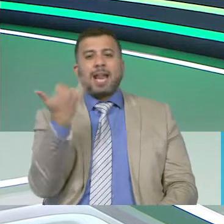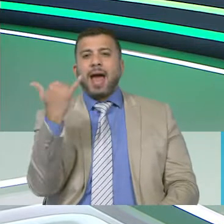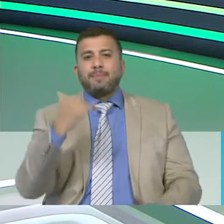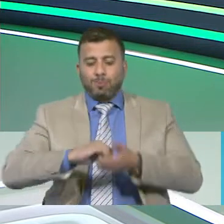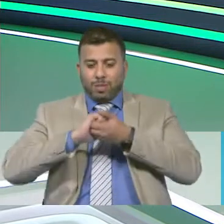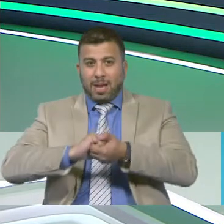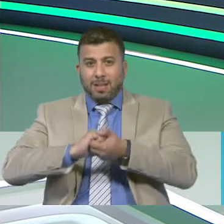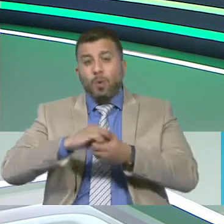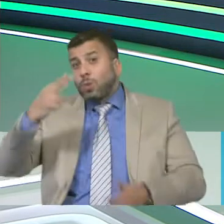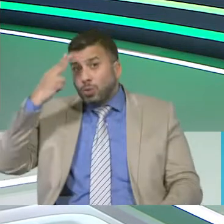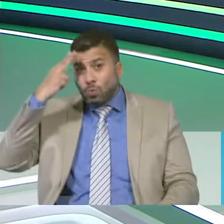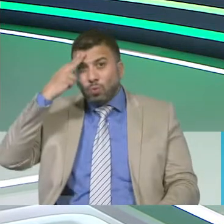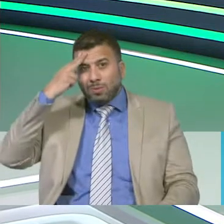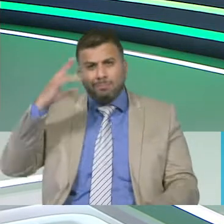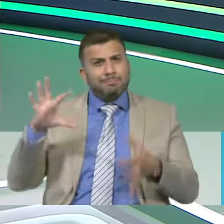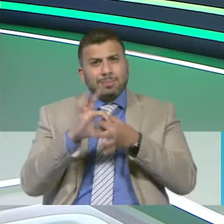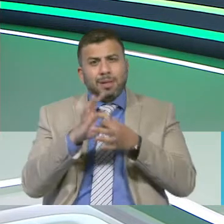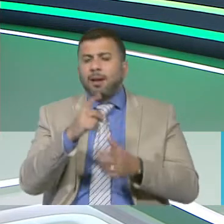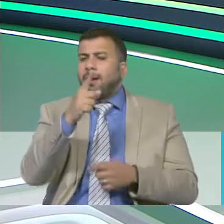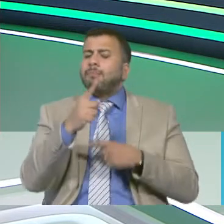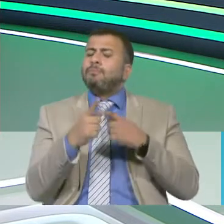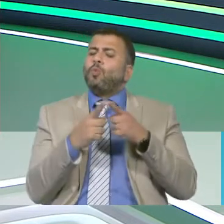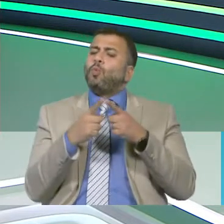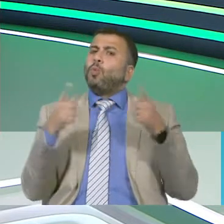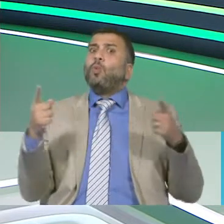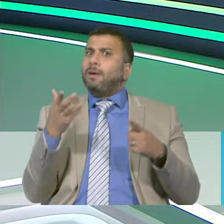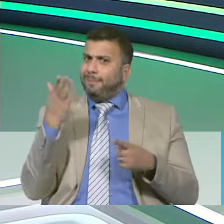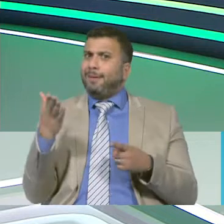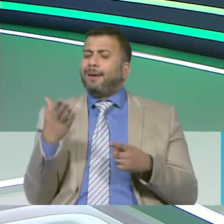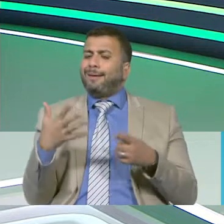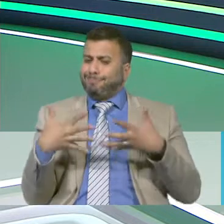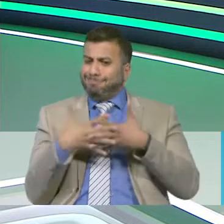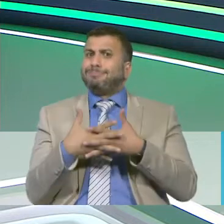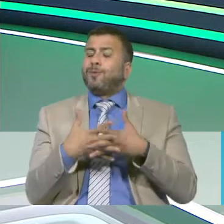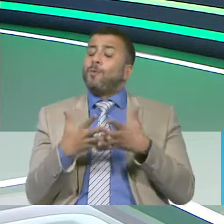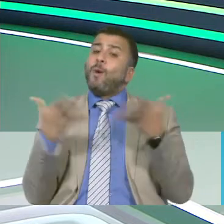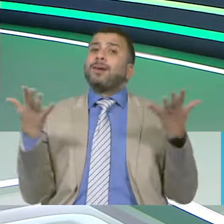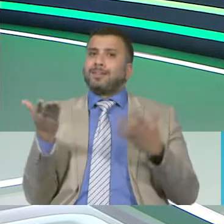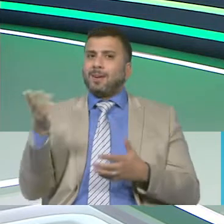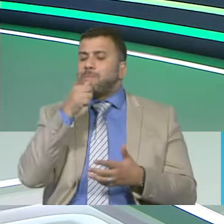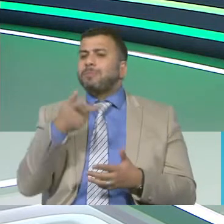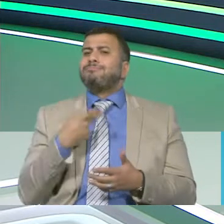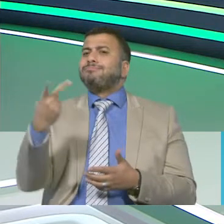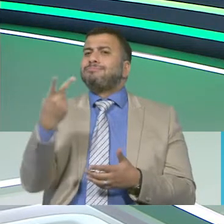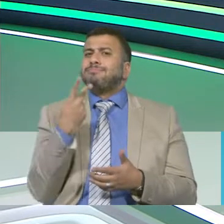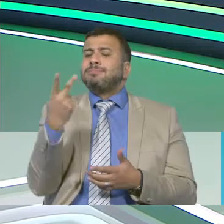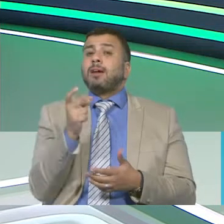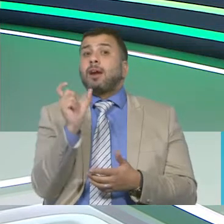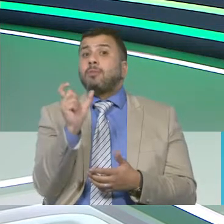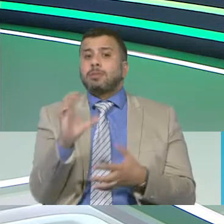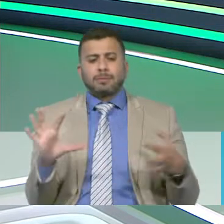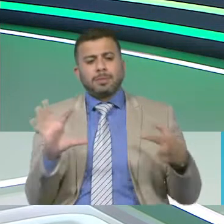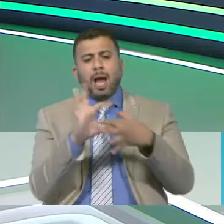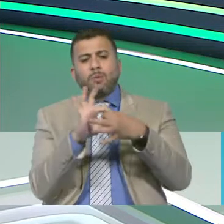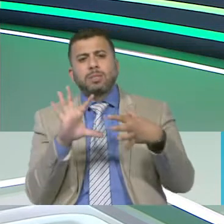والمملكة العربية السعودية فحدث ولا حرج، حيث شكلت العلاقات الثنائية بين الدولتين نموذجاً